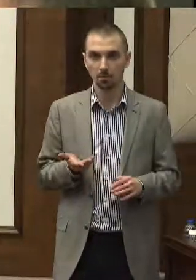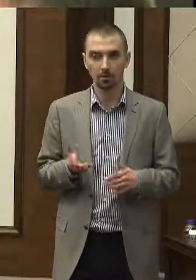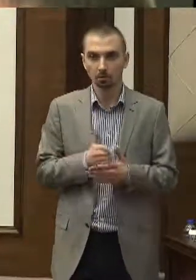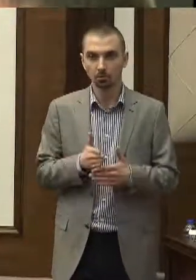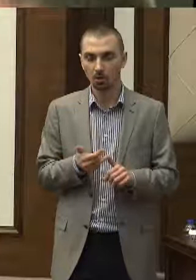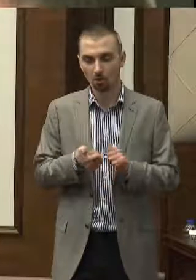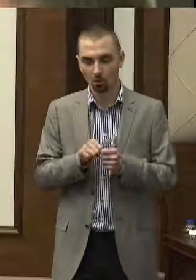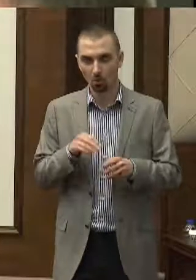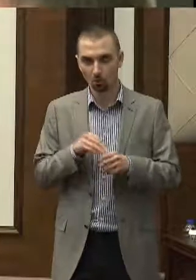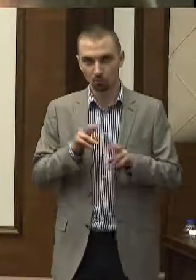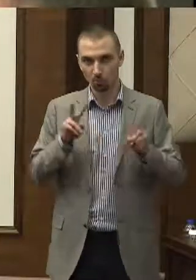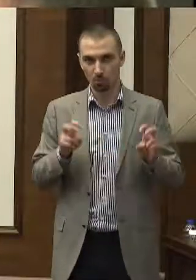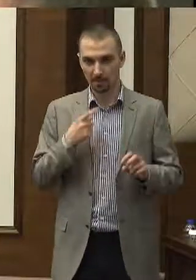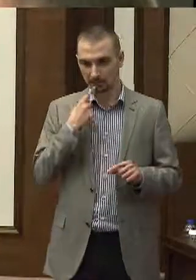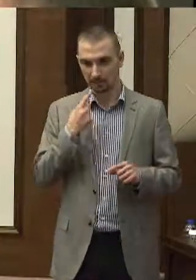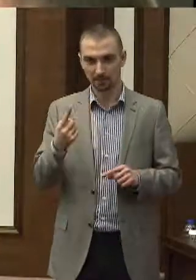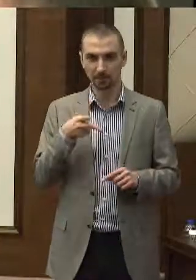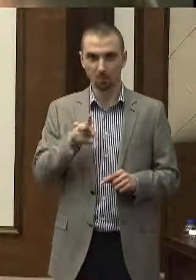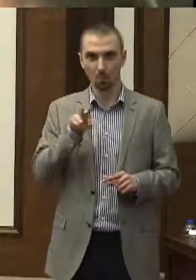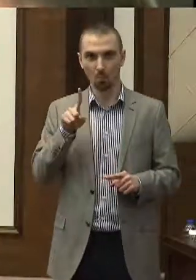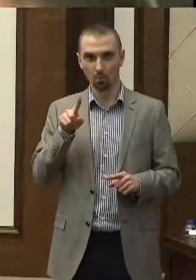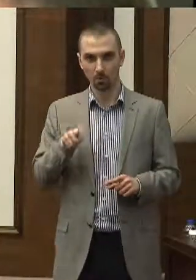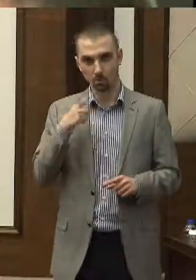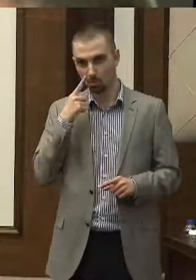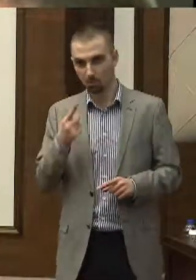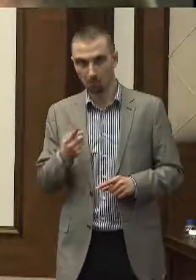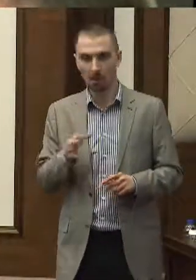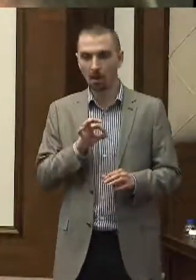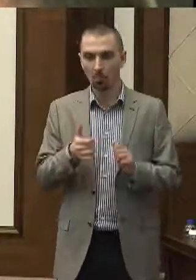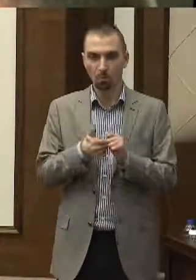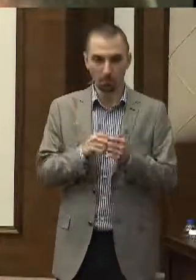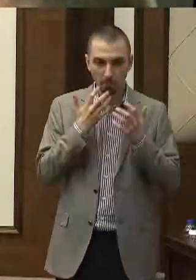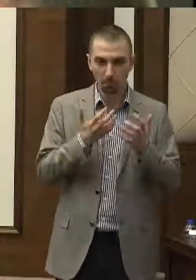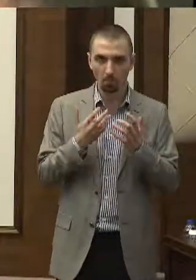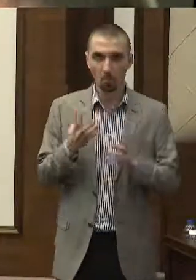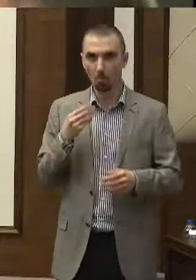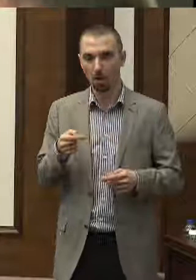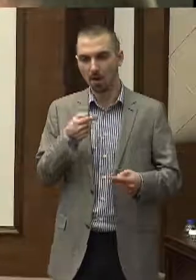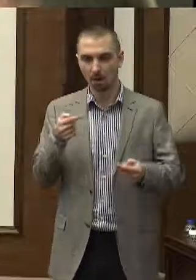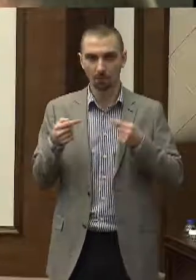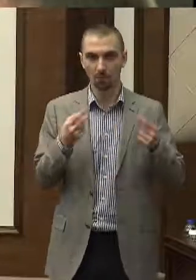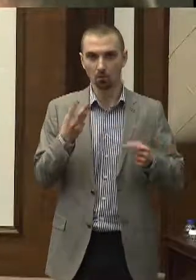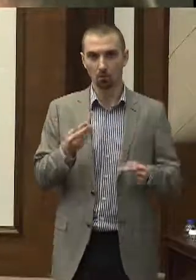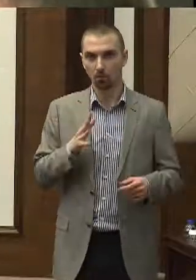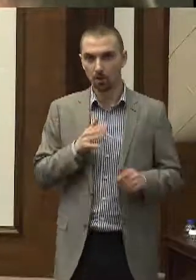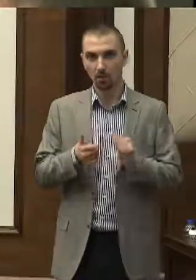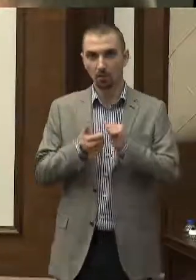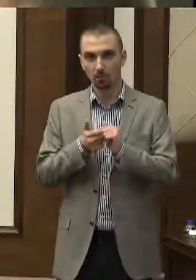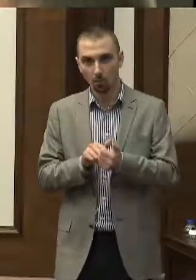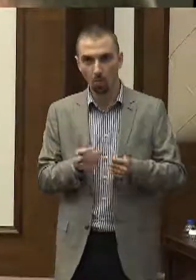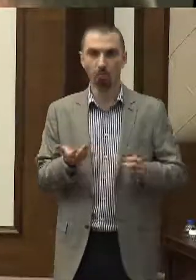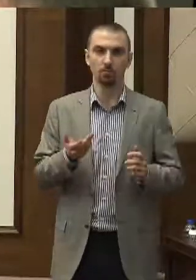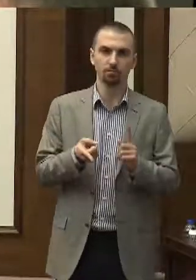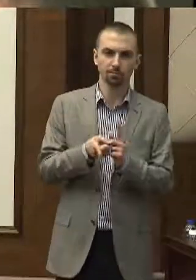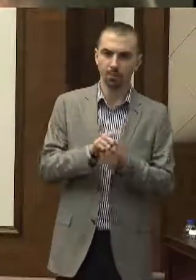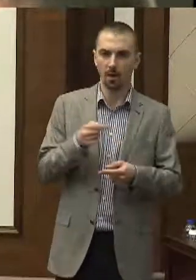ve gençlik yılı olmasına rağmen bekledik, olmadı. Tabii eksiklerinde güzel olan sportif ve eğitimsel detaylar,